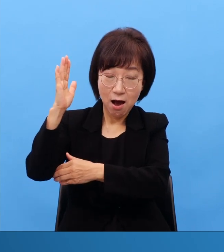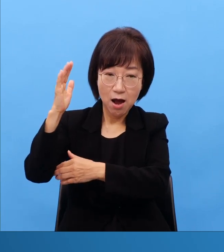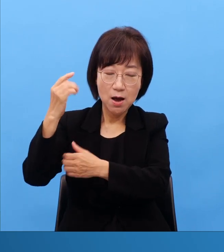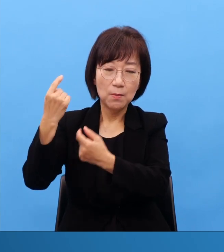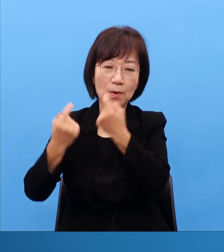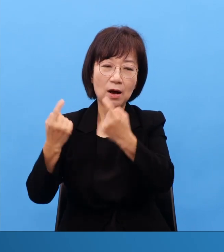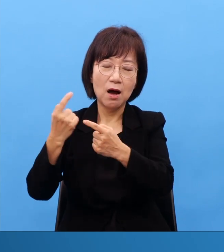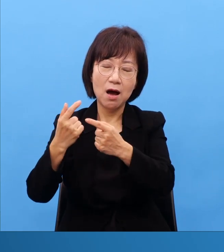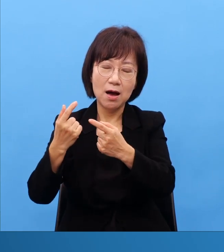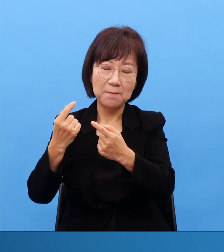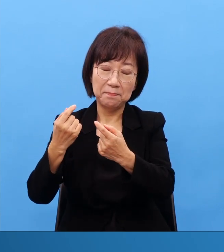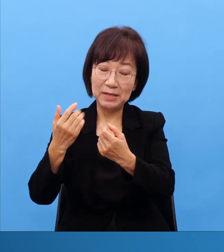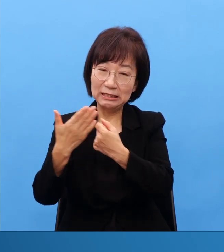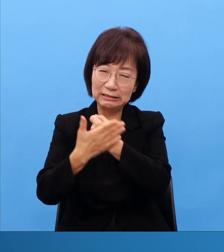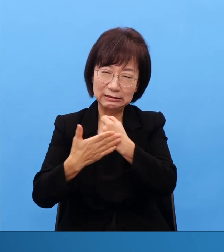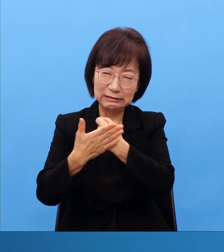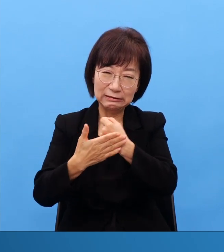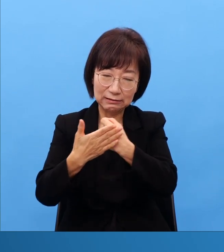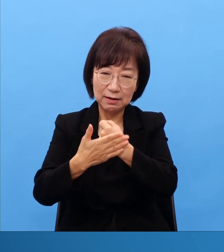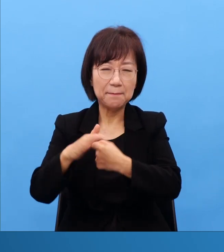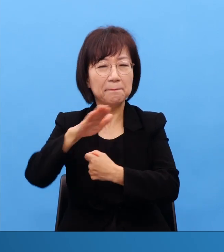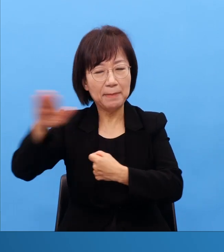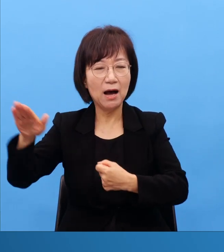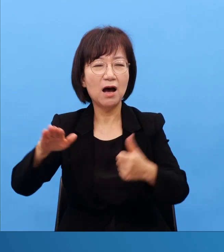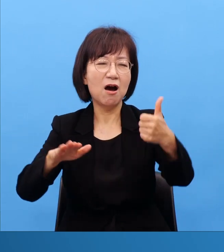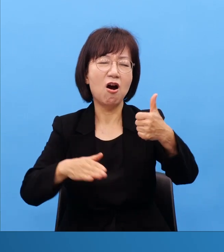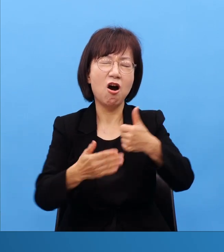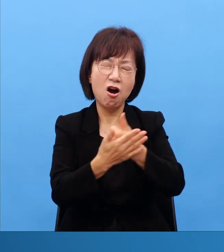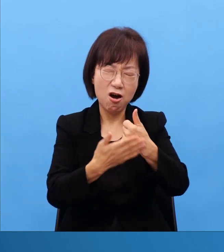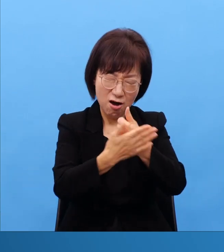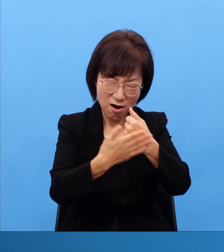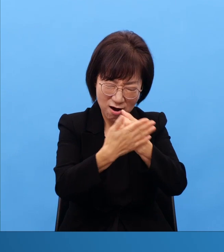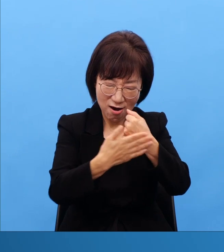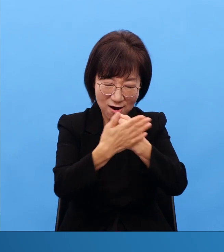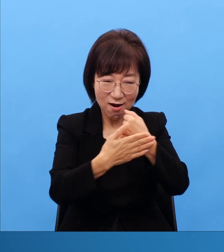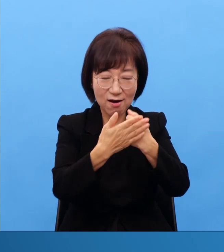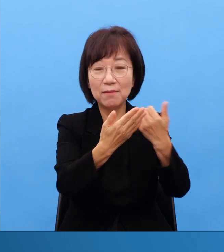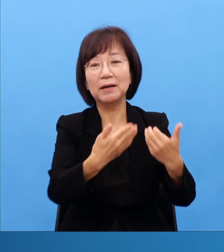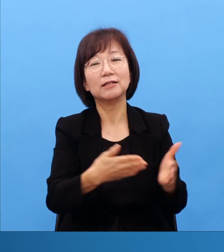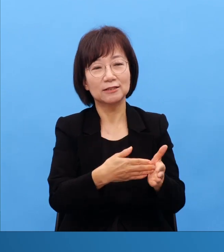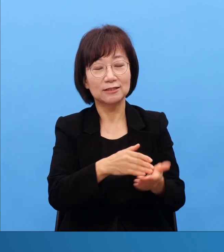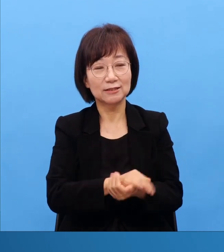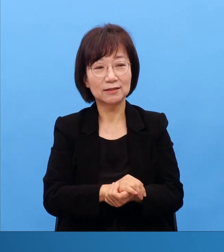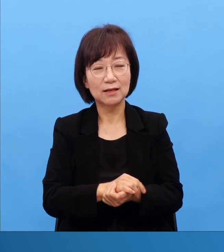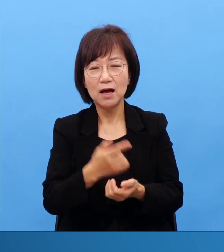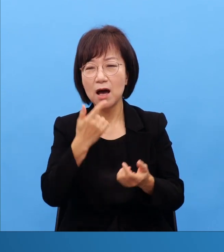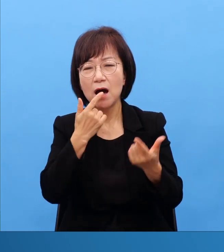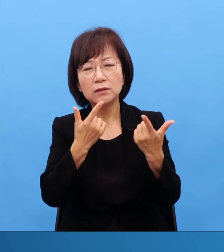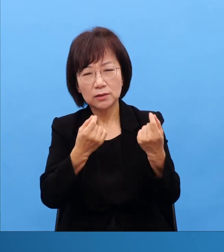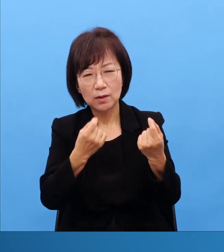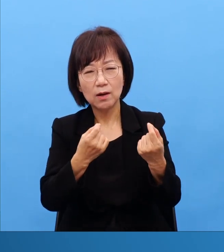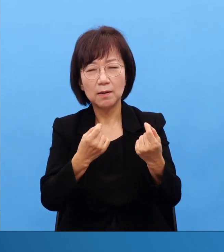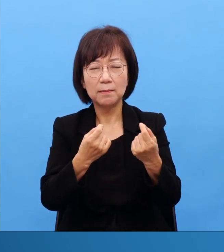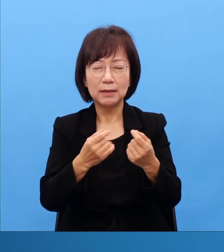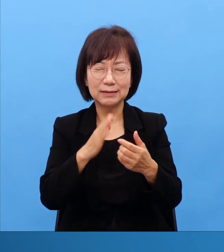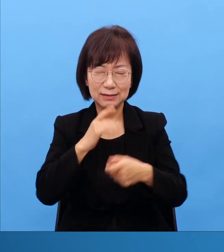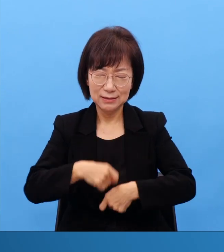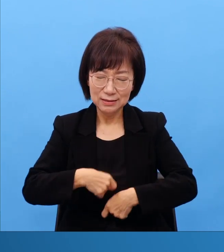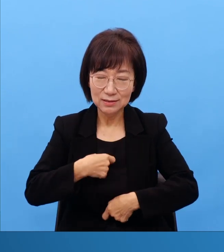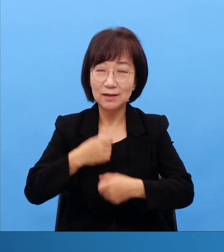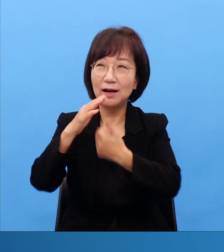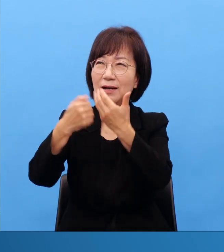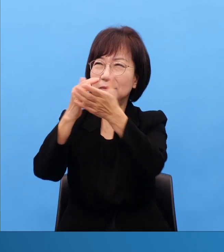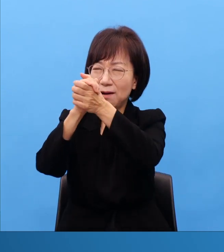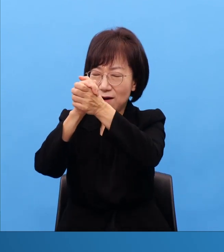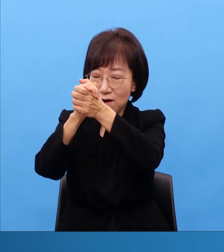sermons. 그래 기도하면 역사가 납니다. If you pray that way, the works will 그렇죠. arise. 진짜 하나님 믿는 거거든요. Why?